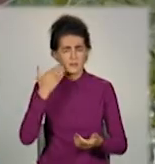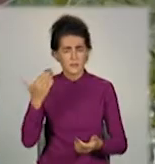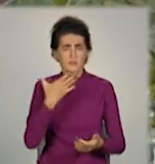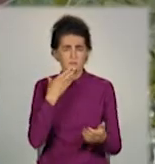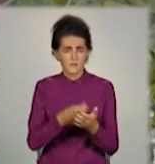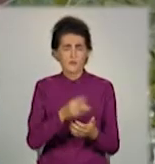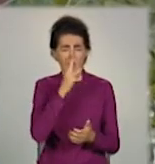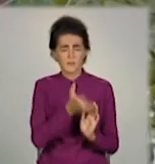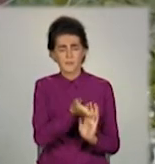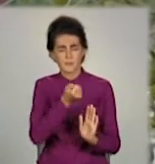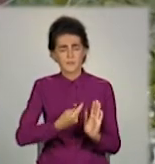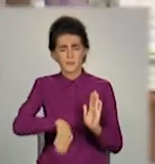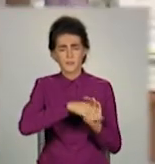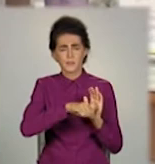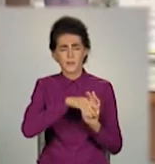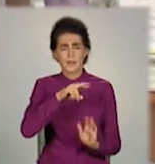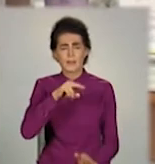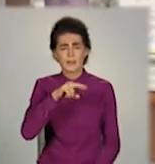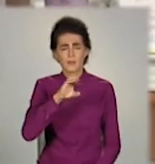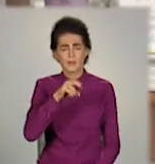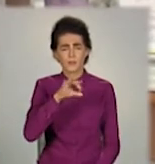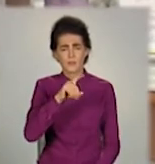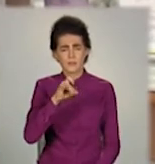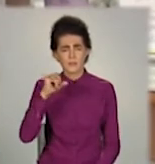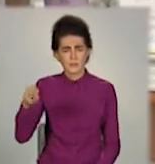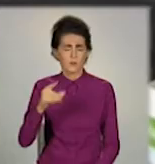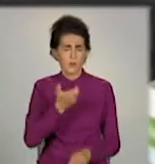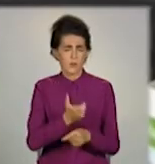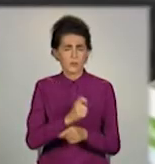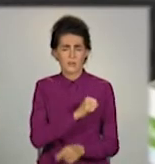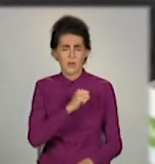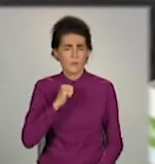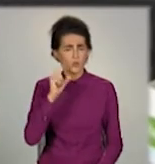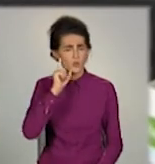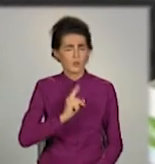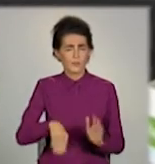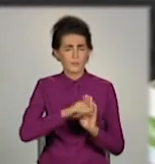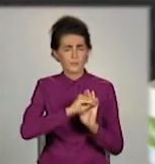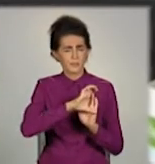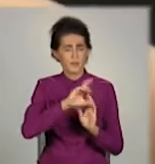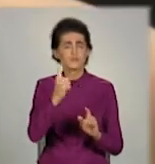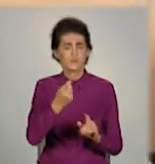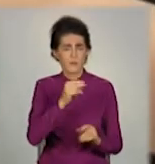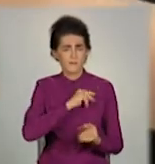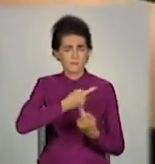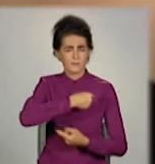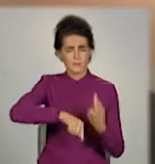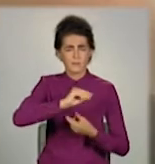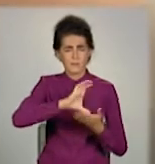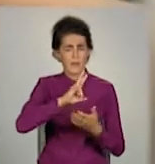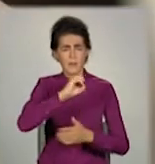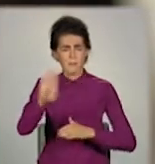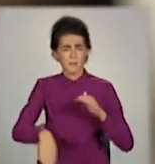відкладає потрішки на депозитний рахунок. Це дійсно один із хороших варіантів для заощаджень, адже гроші працюватимуть, а не лежатимуть